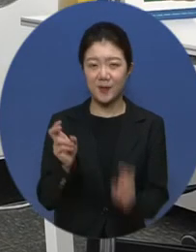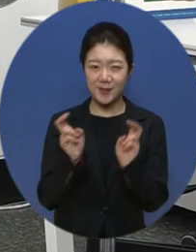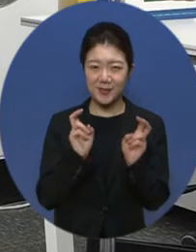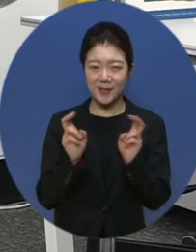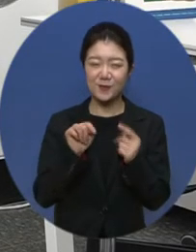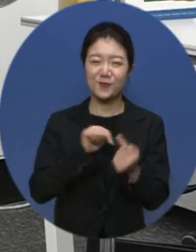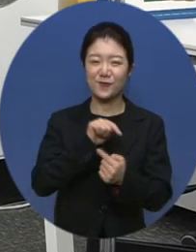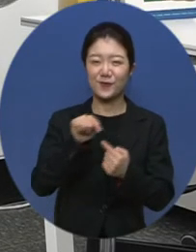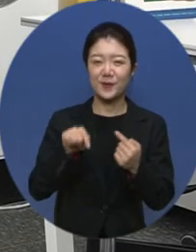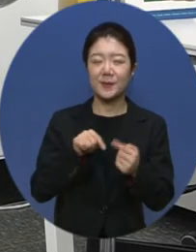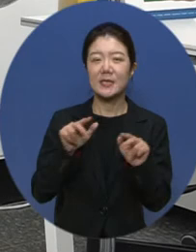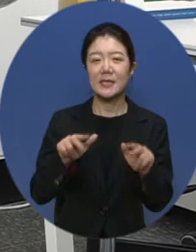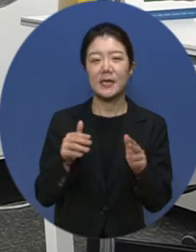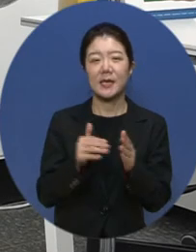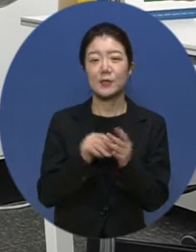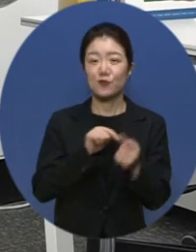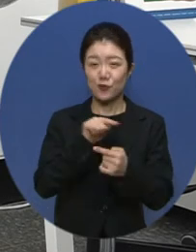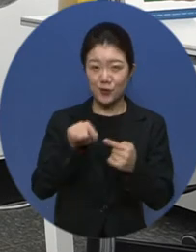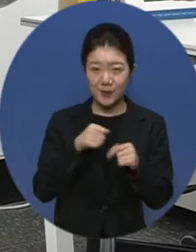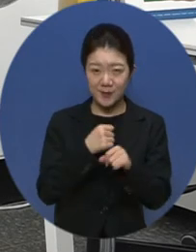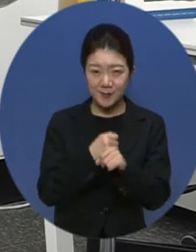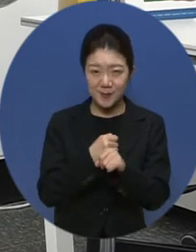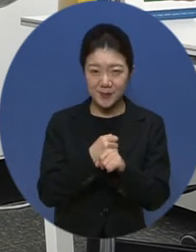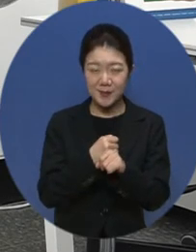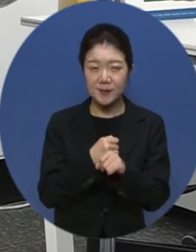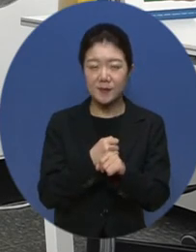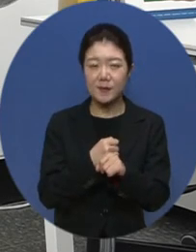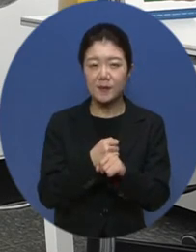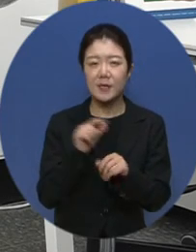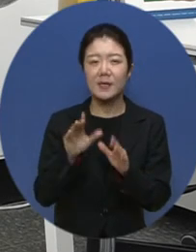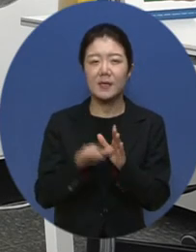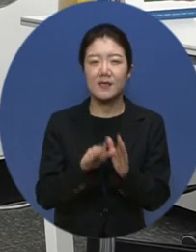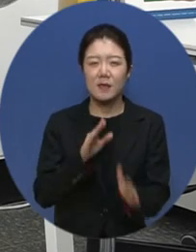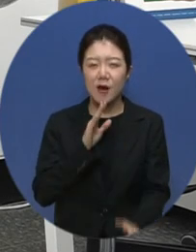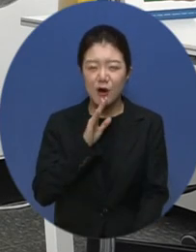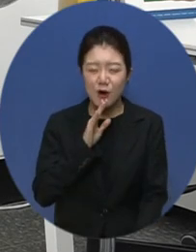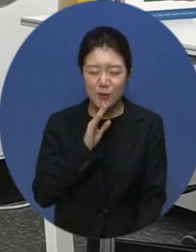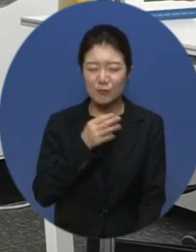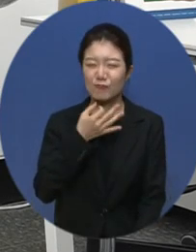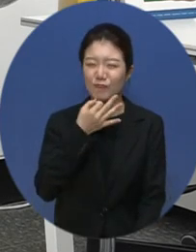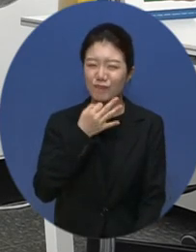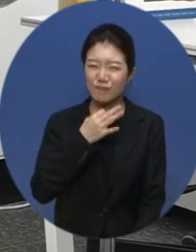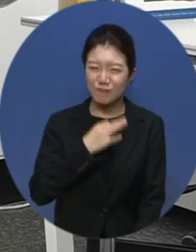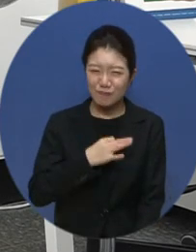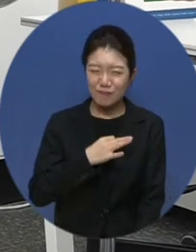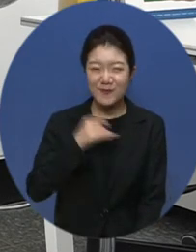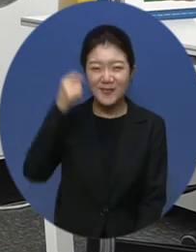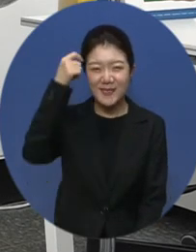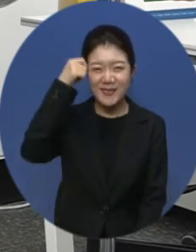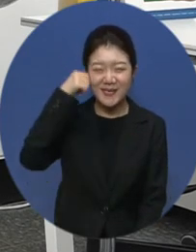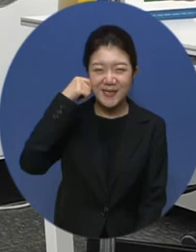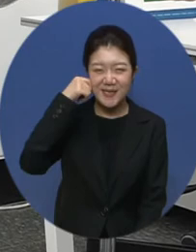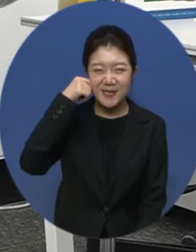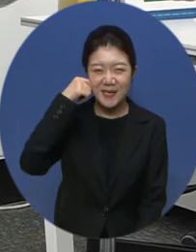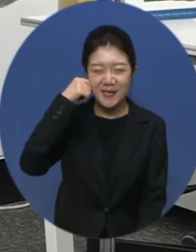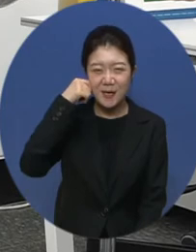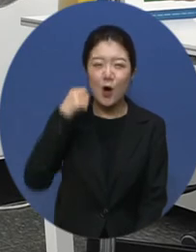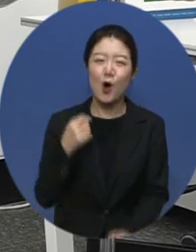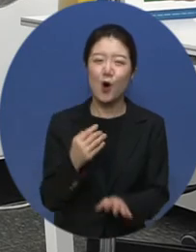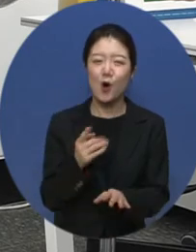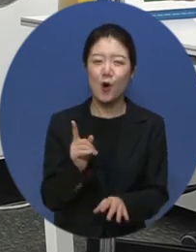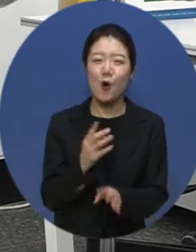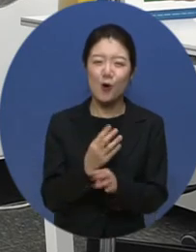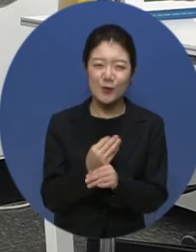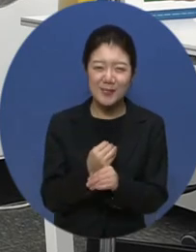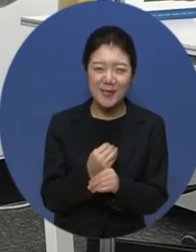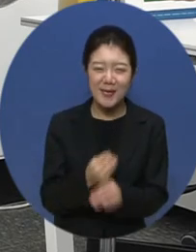이제 운영하시면서 지금까지 운영하시면서 이때 정말 좀 보람을 느낀다 하는 순간이 있다면 좀 어떤